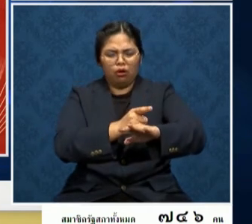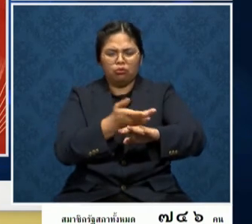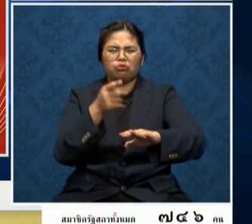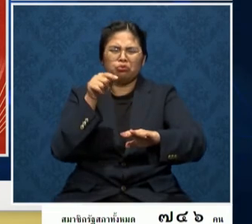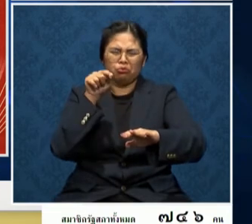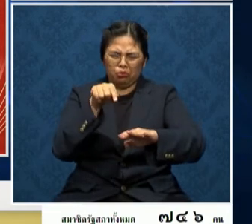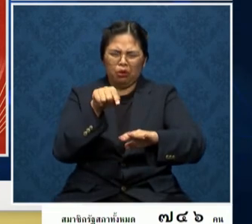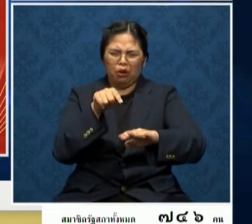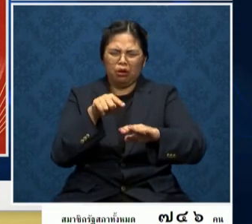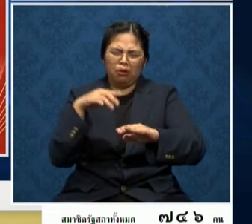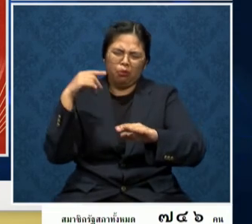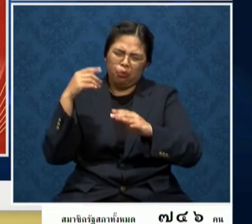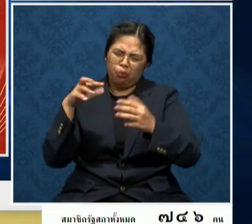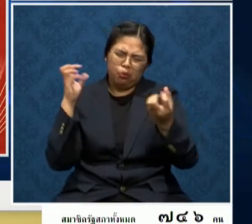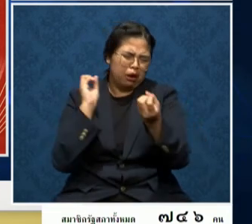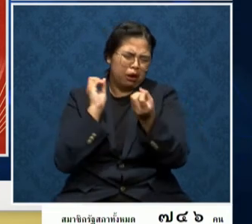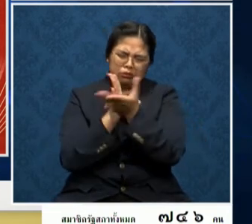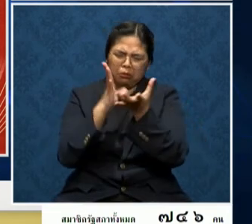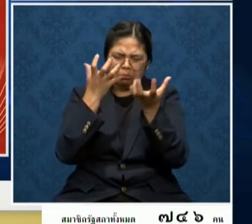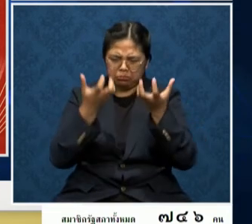มาจนถึงปัจจุบัน